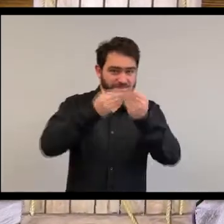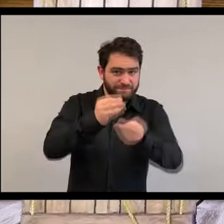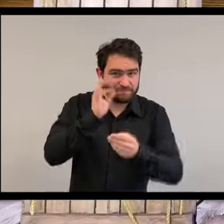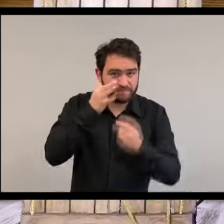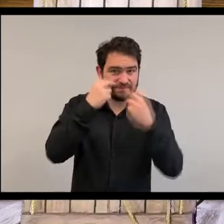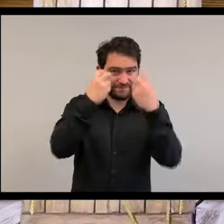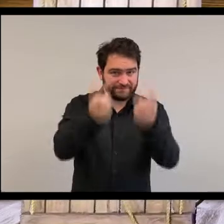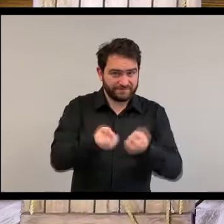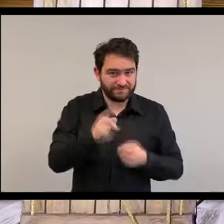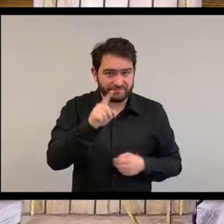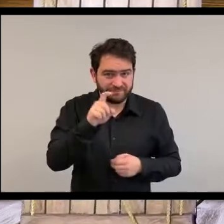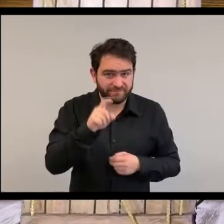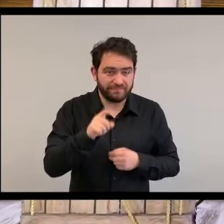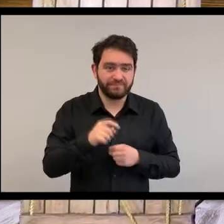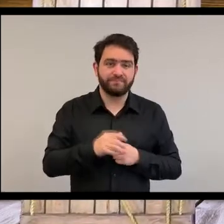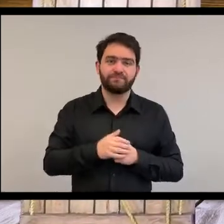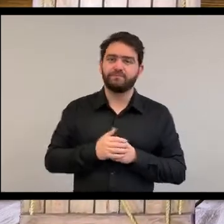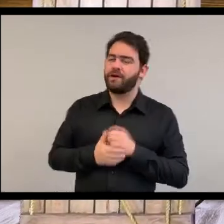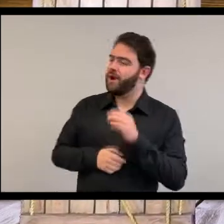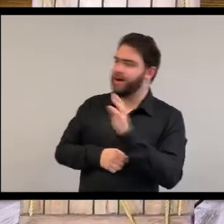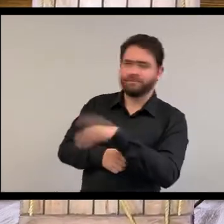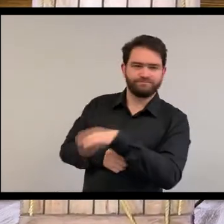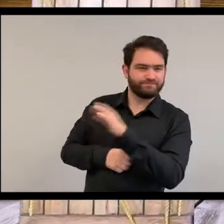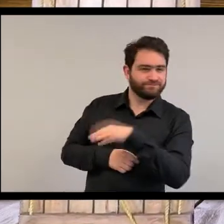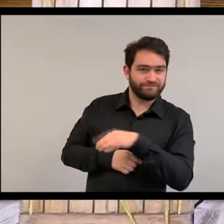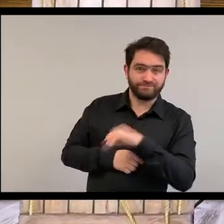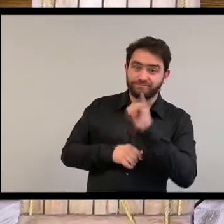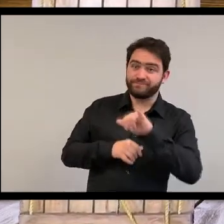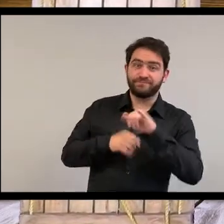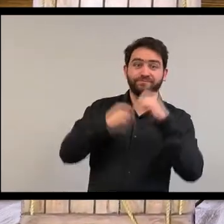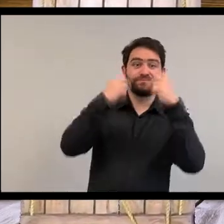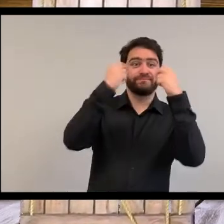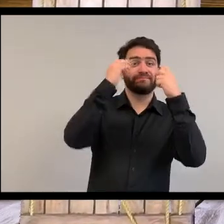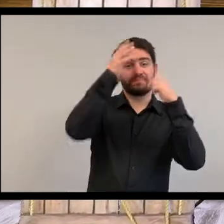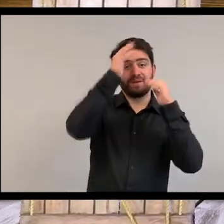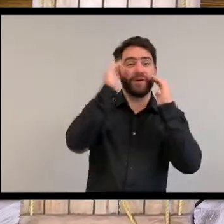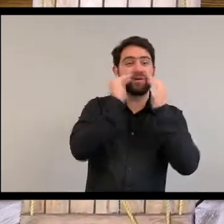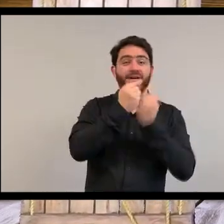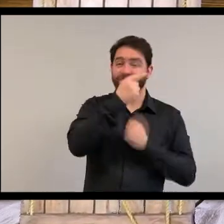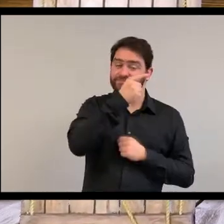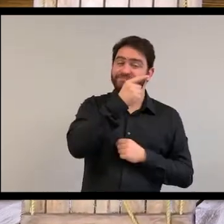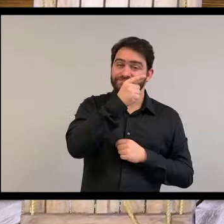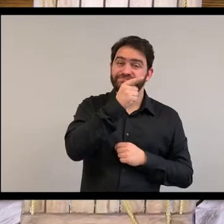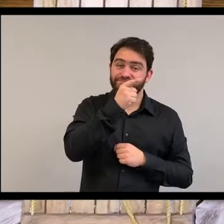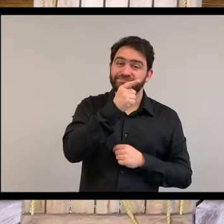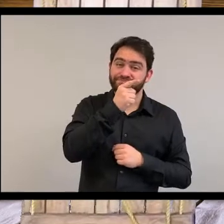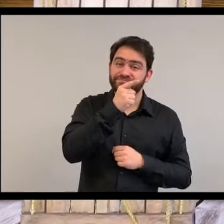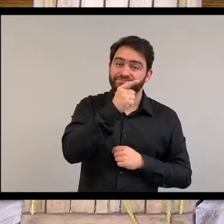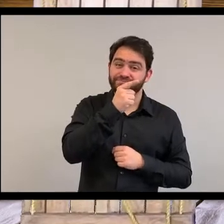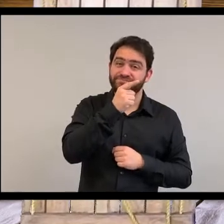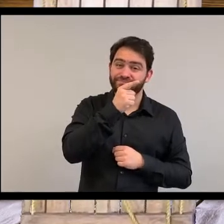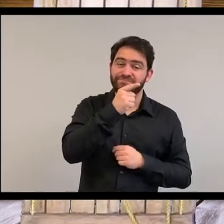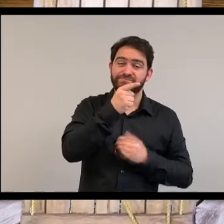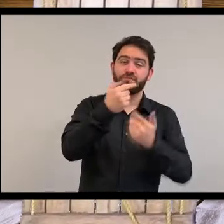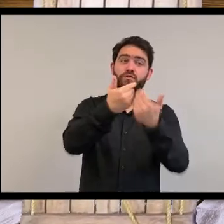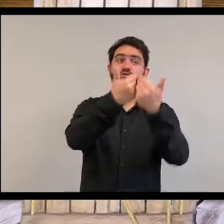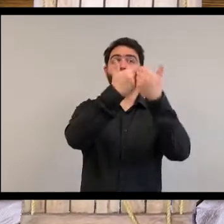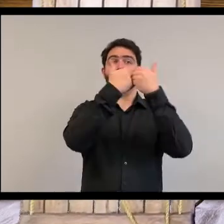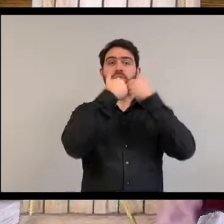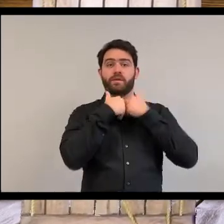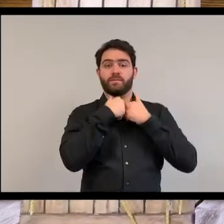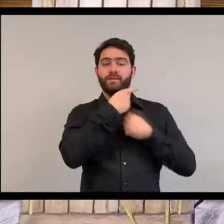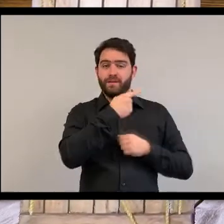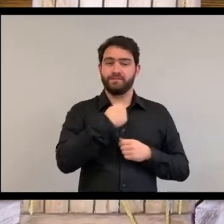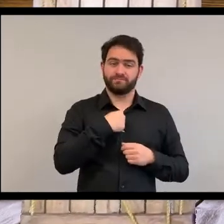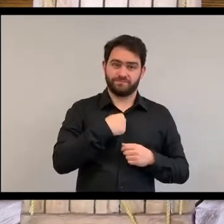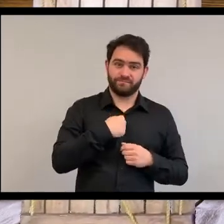le toboggan! Est-ce que c'est le Père Noël qui lui a fait jeter un sang? Et il dit, oui, c'est grâce au Père Noël.